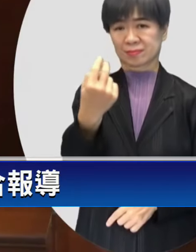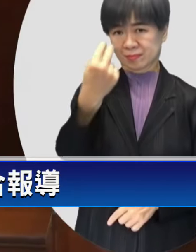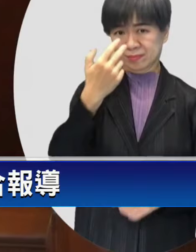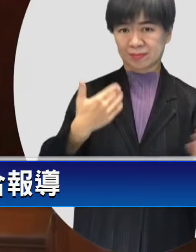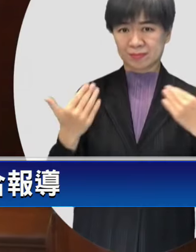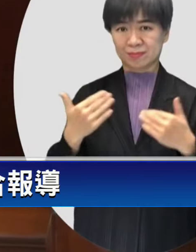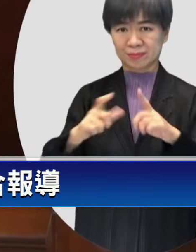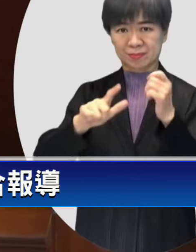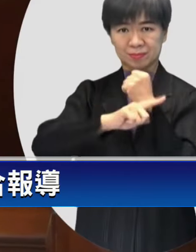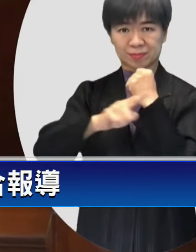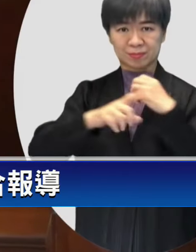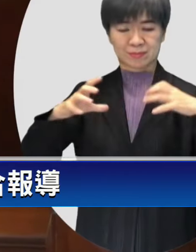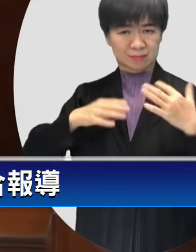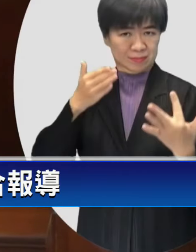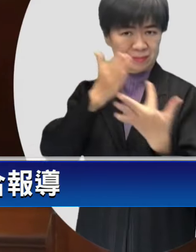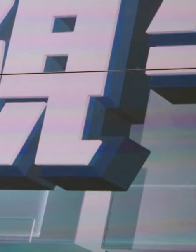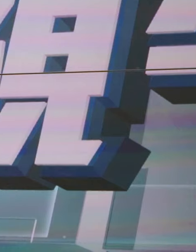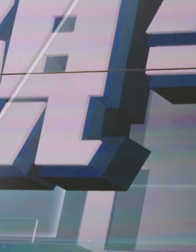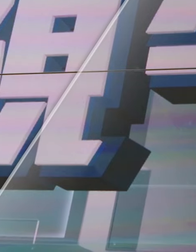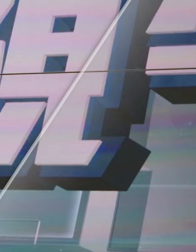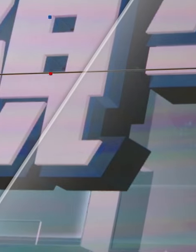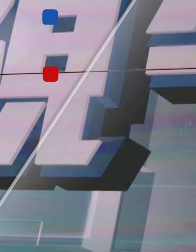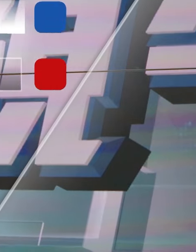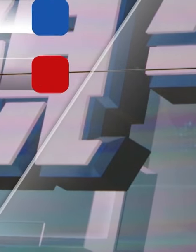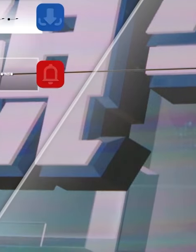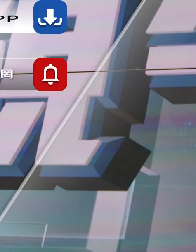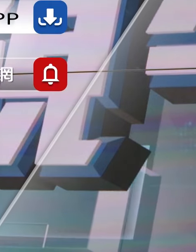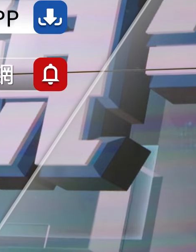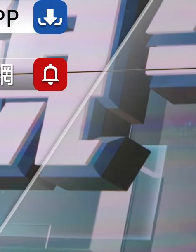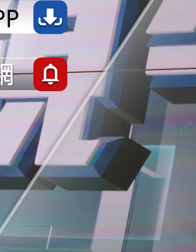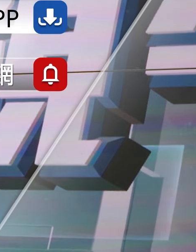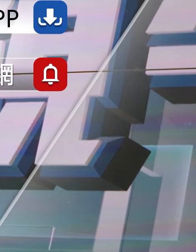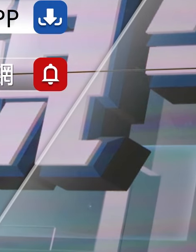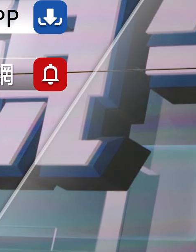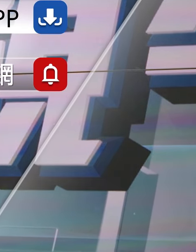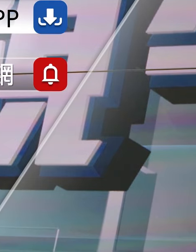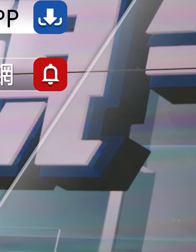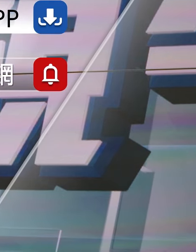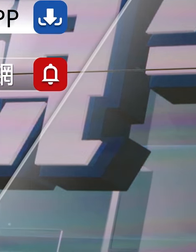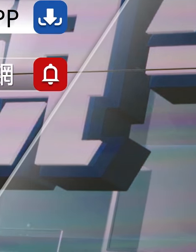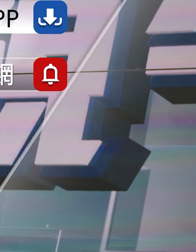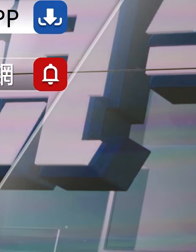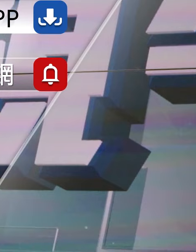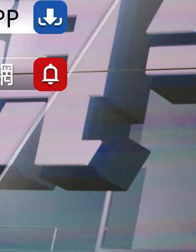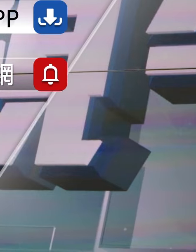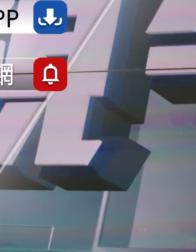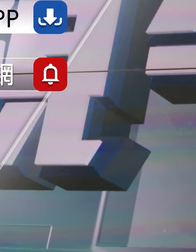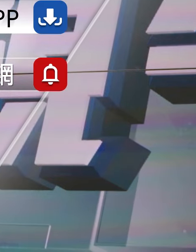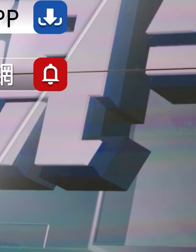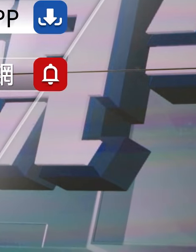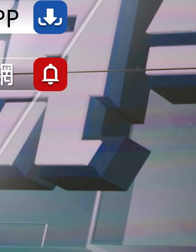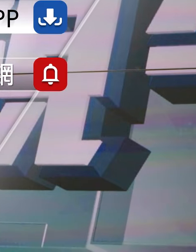民视新闻综合报道。 更多精彩新闻，请下载 APP 订阅民视新闻网。